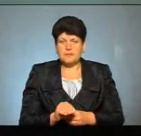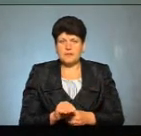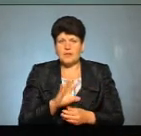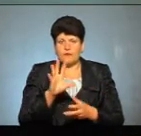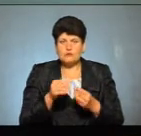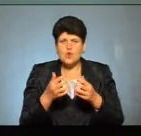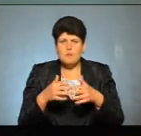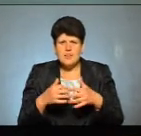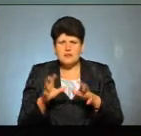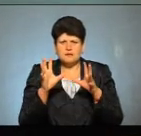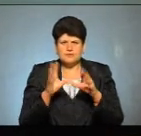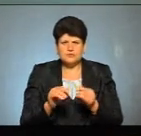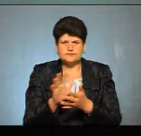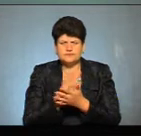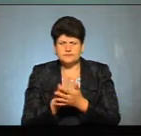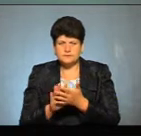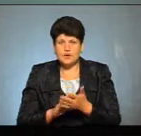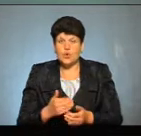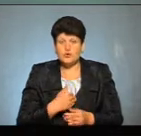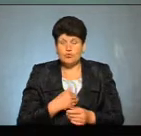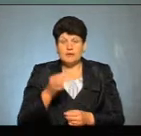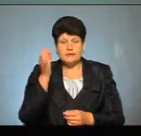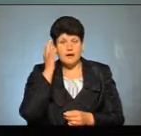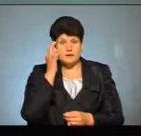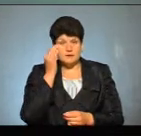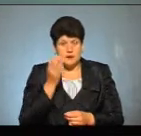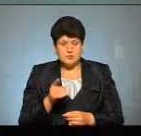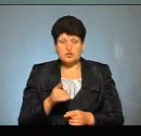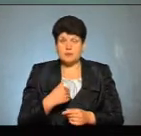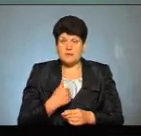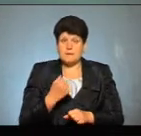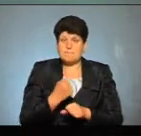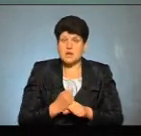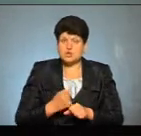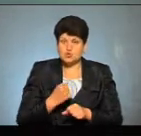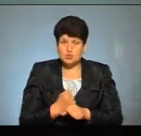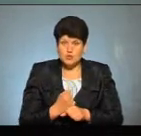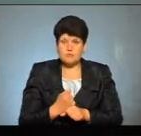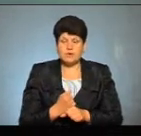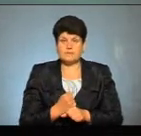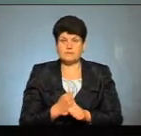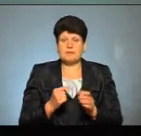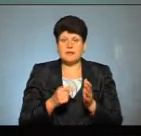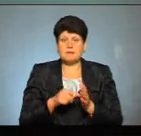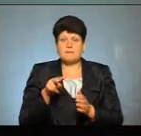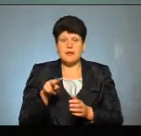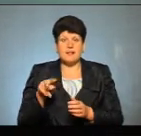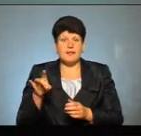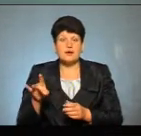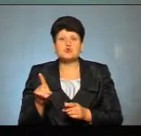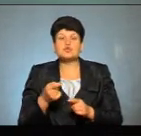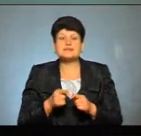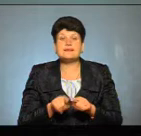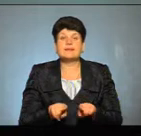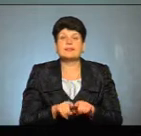всього обладнання, всіх поверхонь. Я хотів би нагадати, що ми працюємо методом ПЛР. Що це таке?